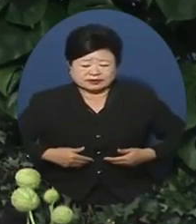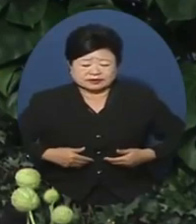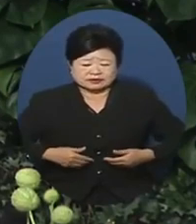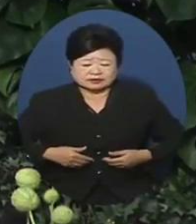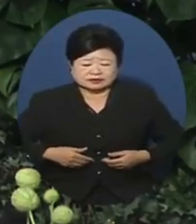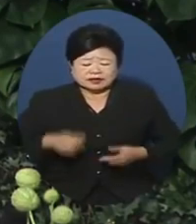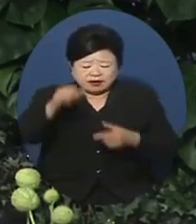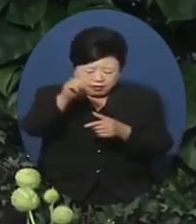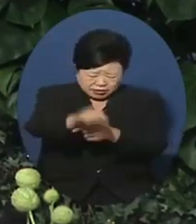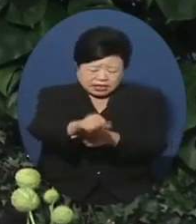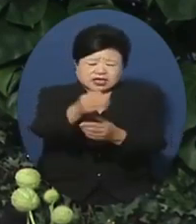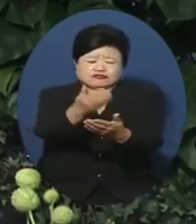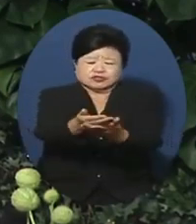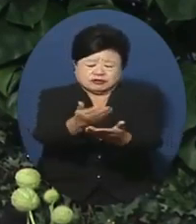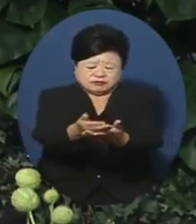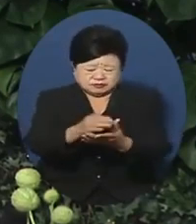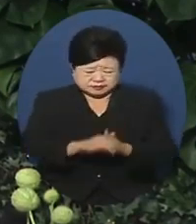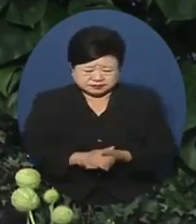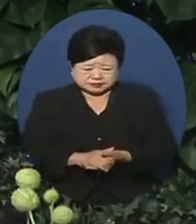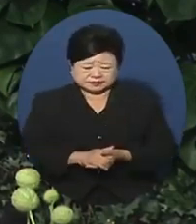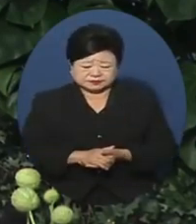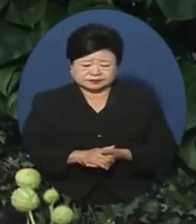그것을 허락하여 주시옵소서.